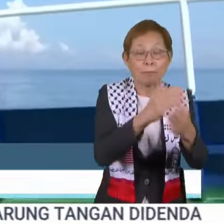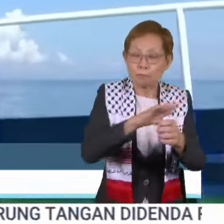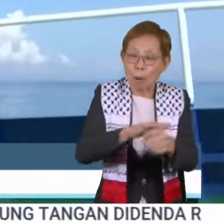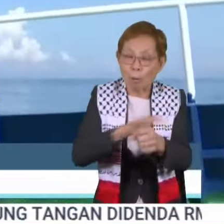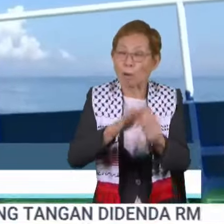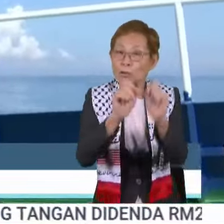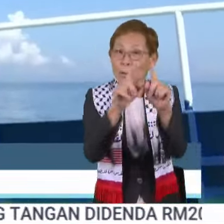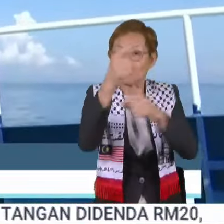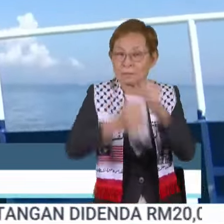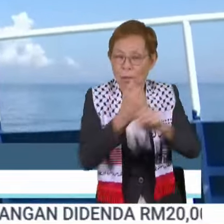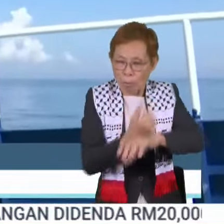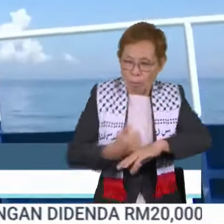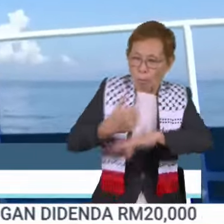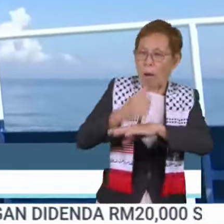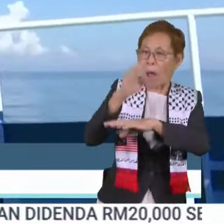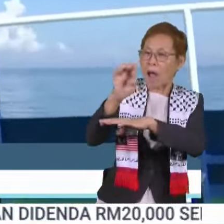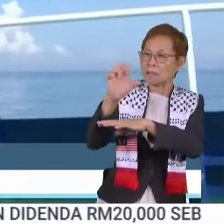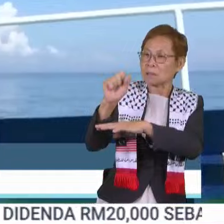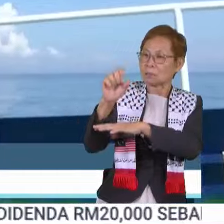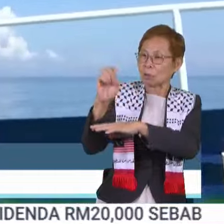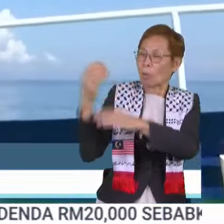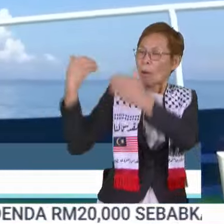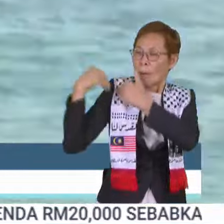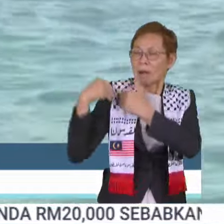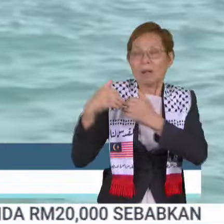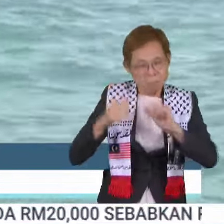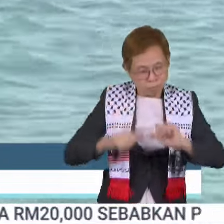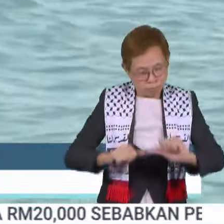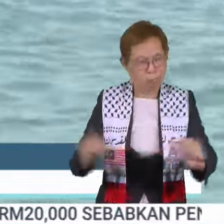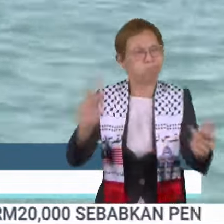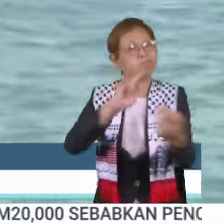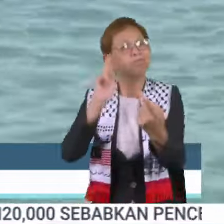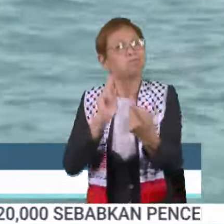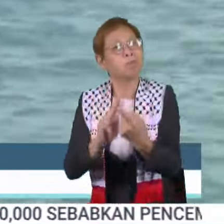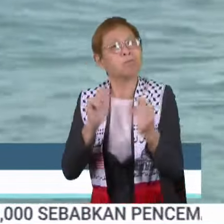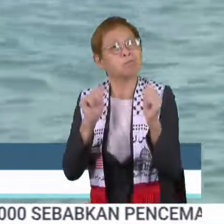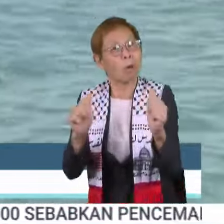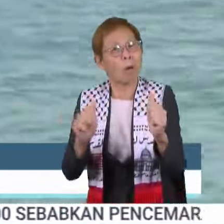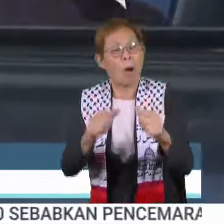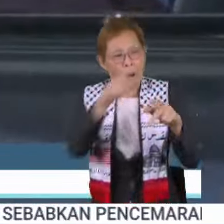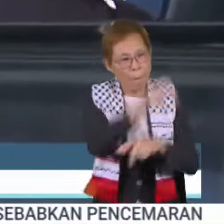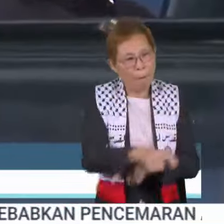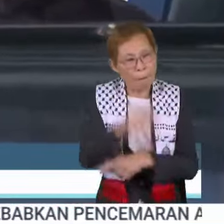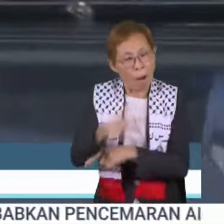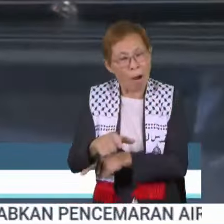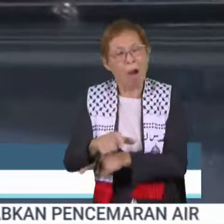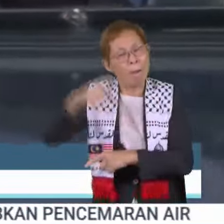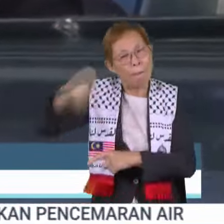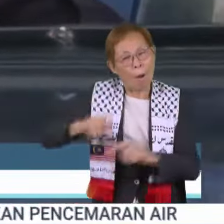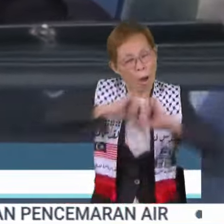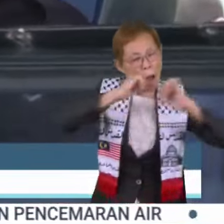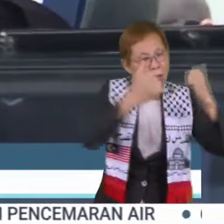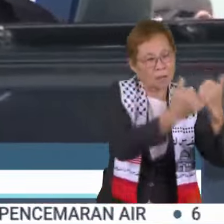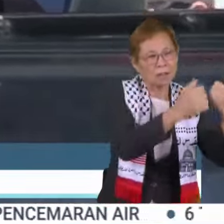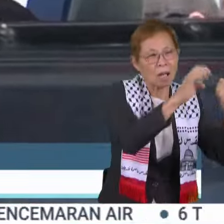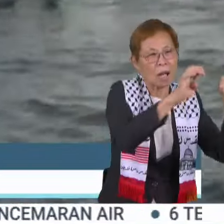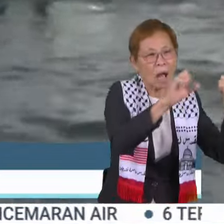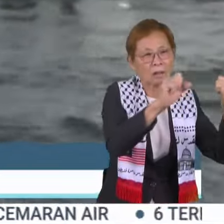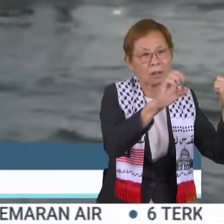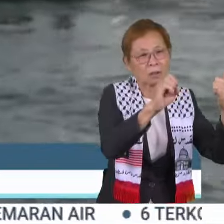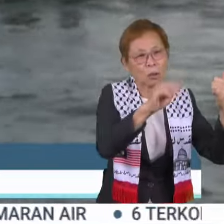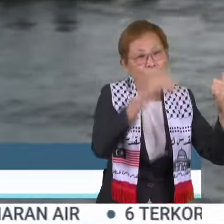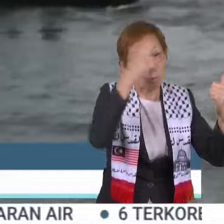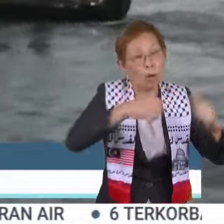tahun penubuhannya, peranan ESKOM masih relevan. Penduduk di S-Zone memerlukan agensi itu untuk